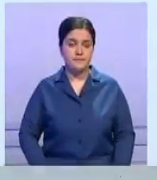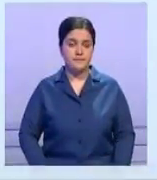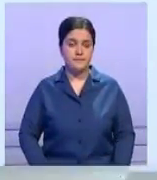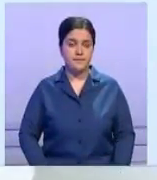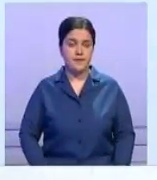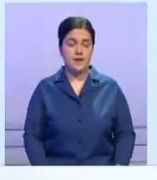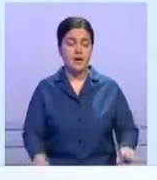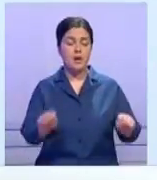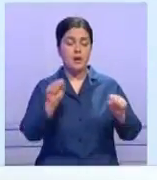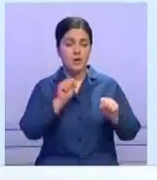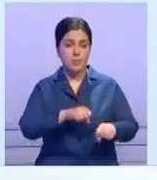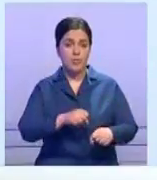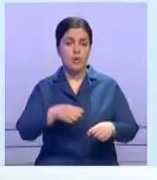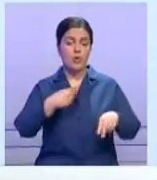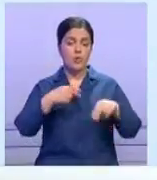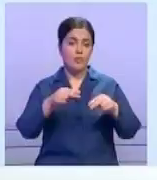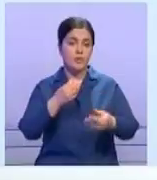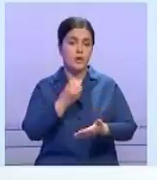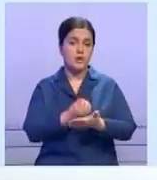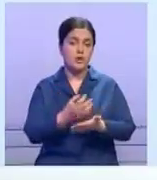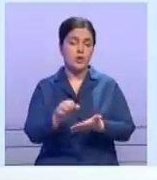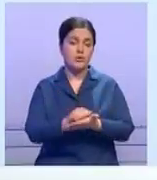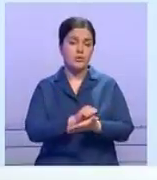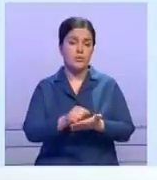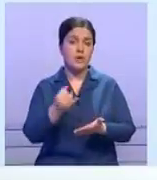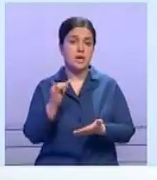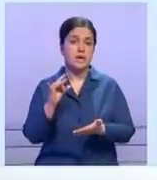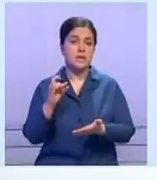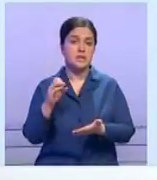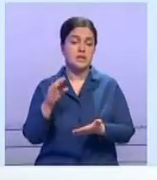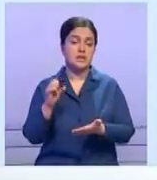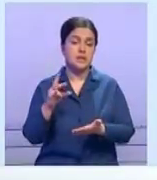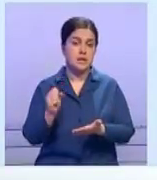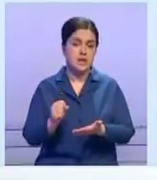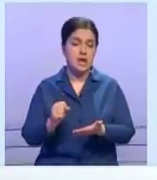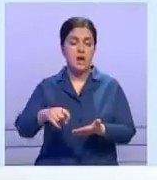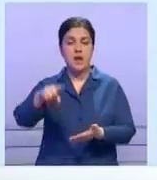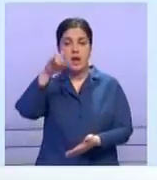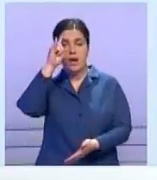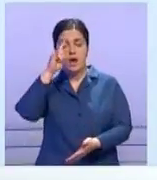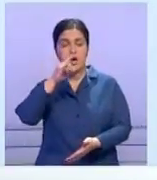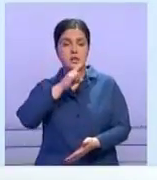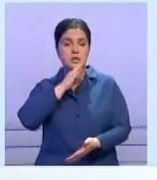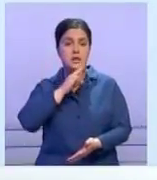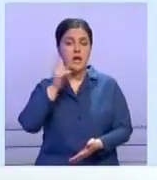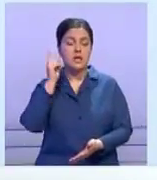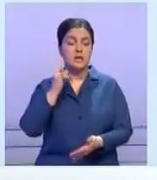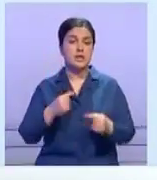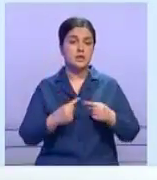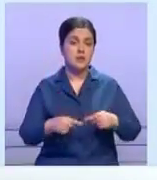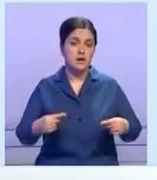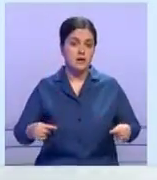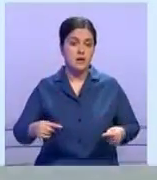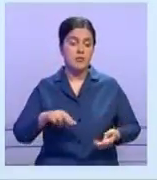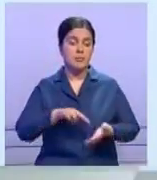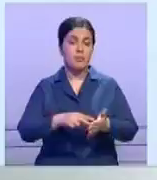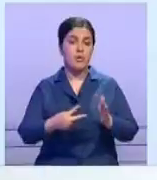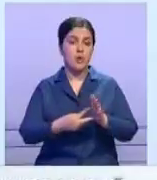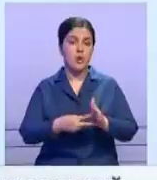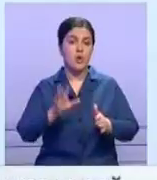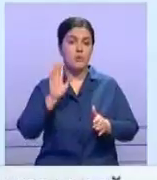8 крупнейших активов нашей страны, такие как Air Astana, Kazatomprom, Kazakhtelecom и так далее, планируется вывести